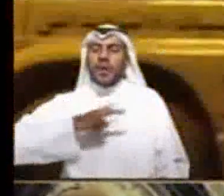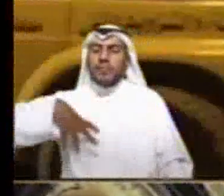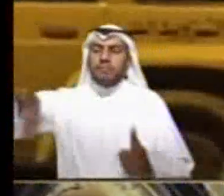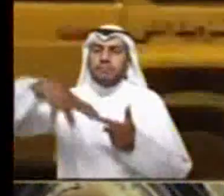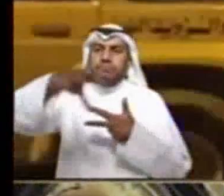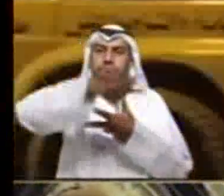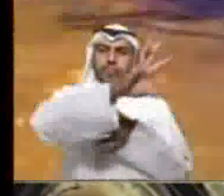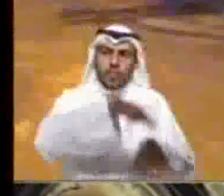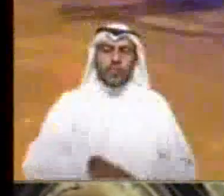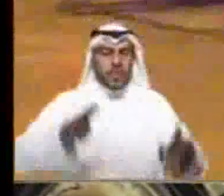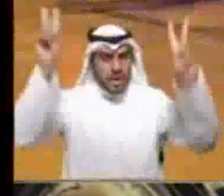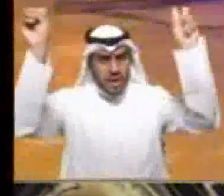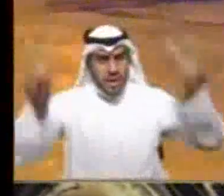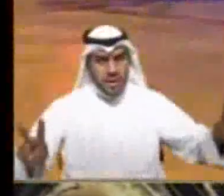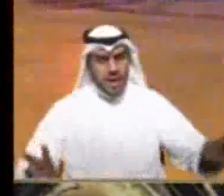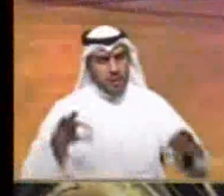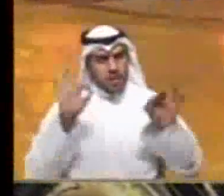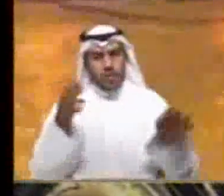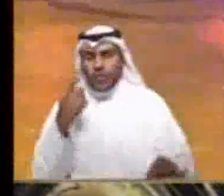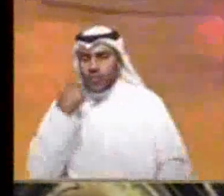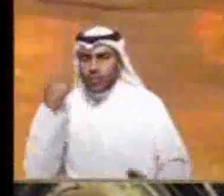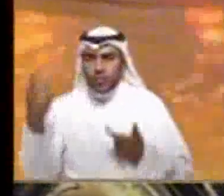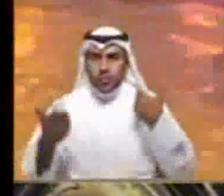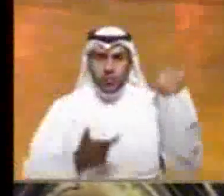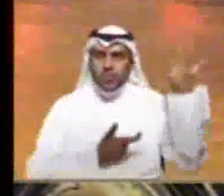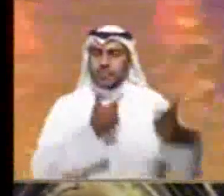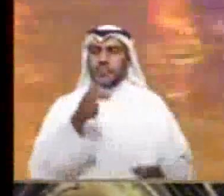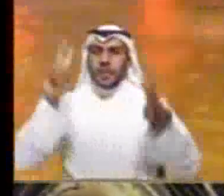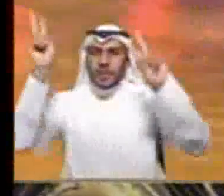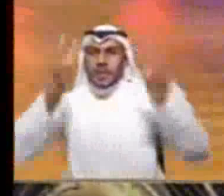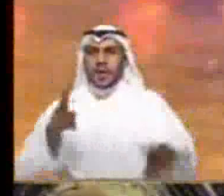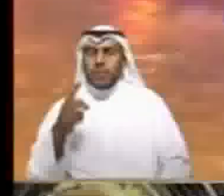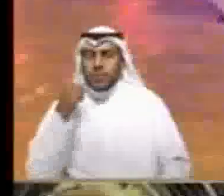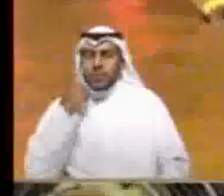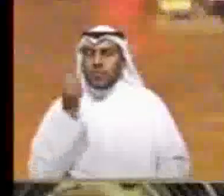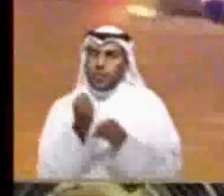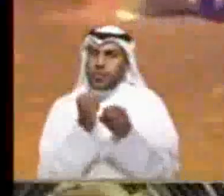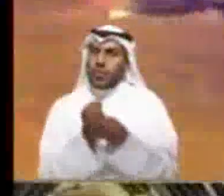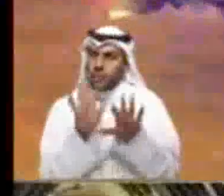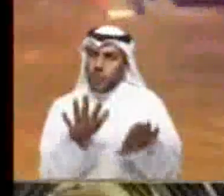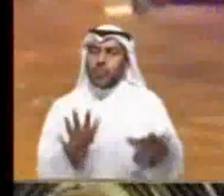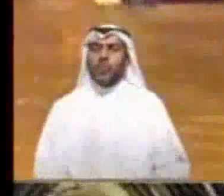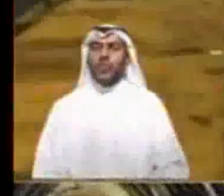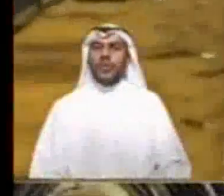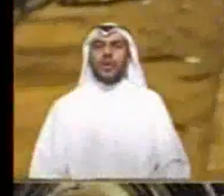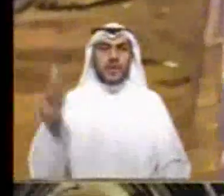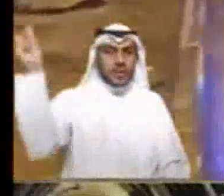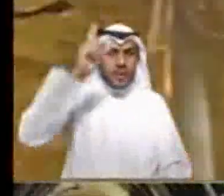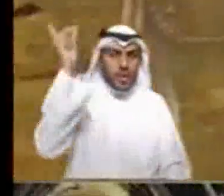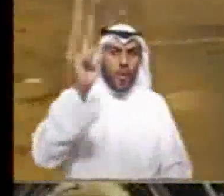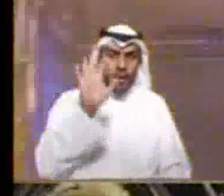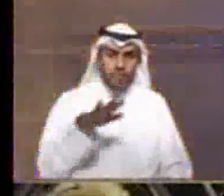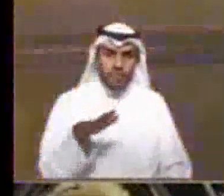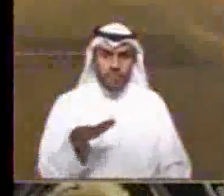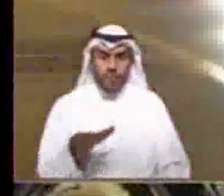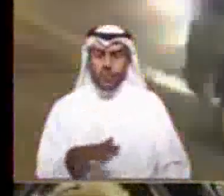أن الشبكة الكهربائية جاهزة بالكامل من حيث الإنتاج والتوزيع، وأن غرفة الطوارئ بالوزارة